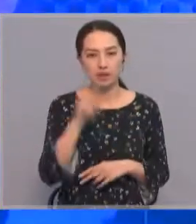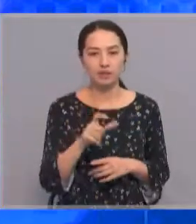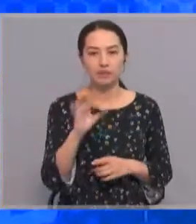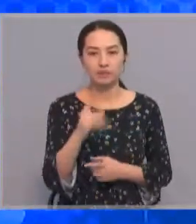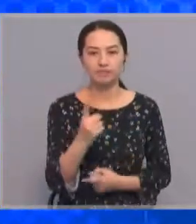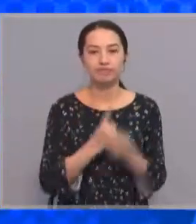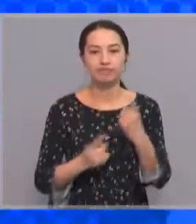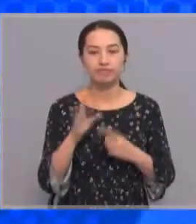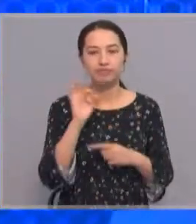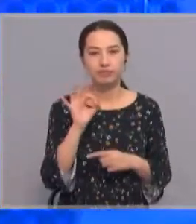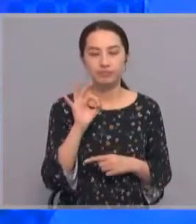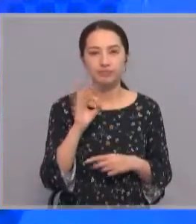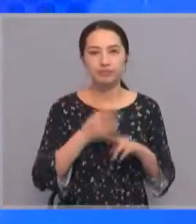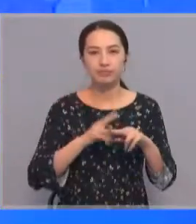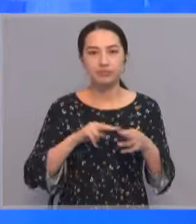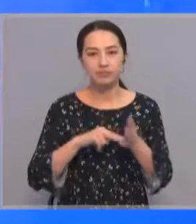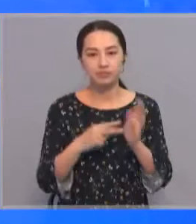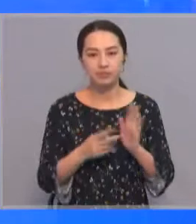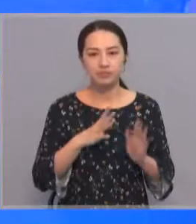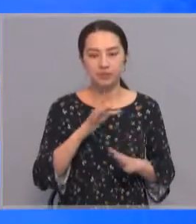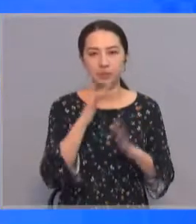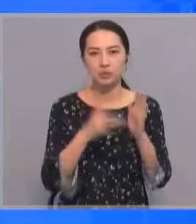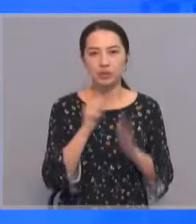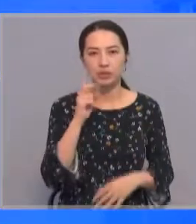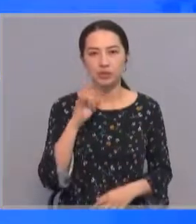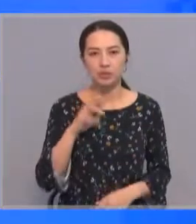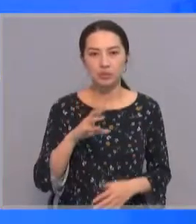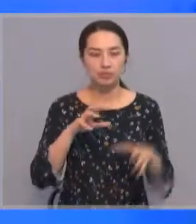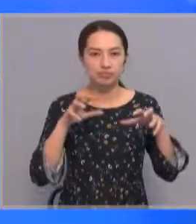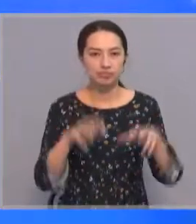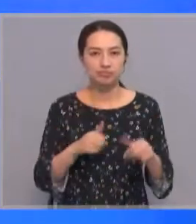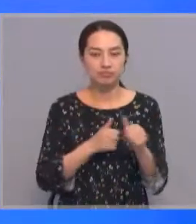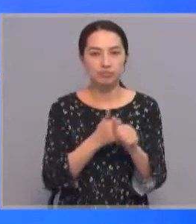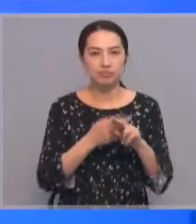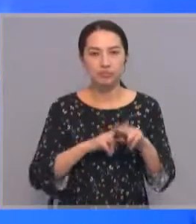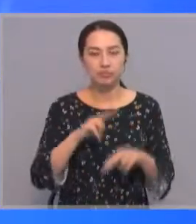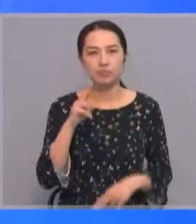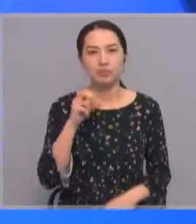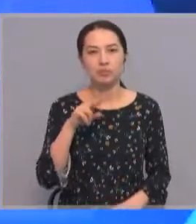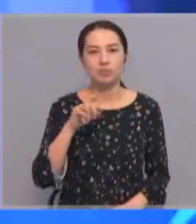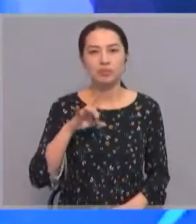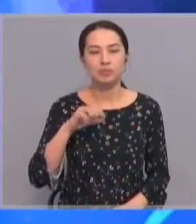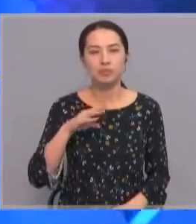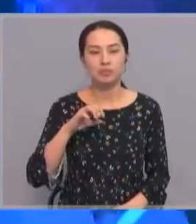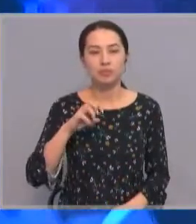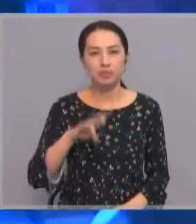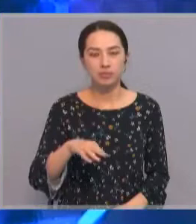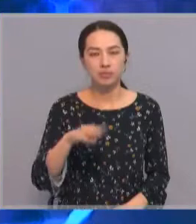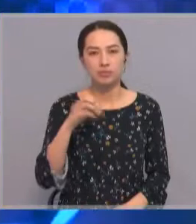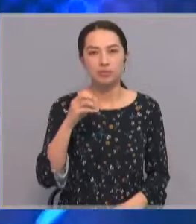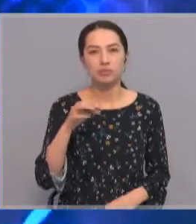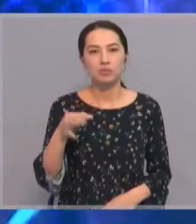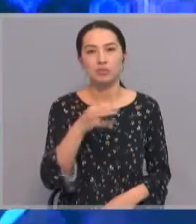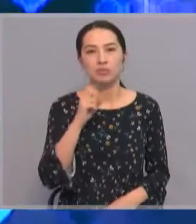қабылдау ұйымдастырылды. Тұрғындарды қала әкімінің орынбасары Ерғали Білісбеков, әділет департаментімен қалалық басқармалар мен